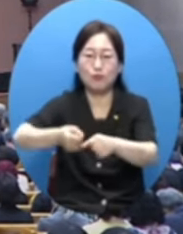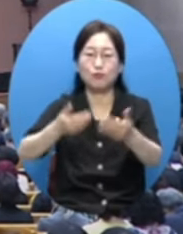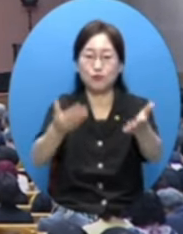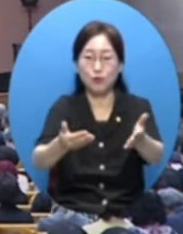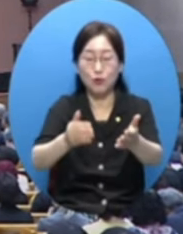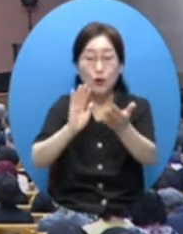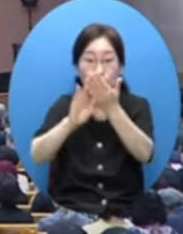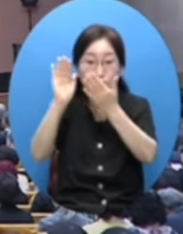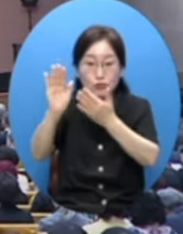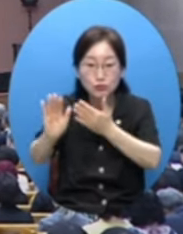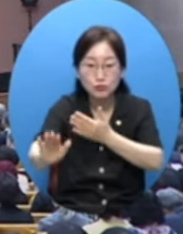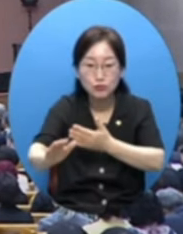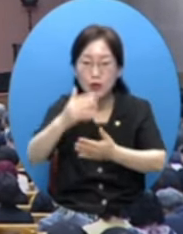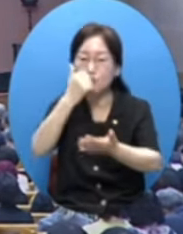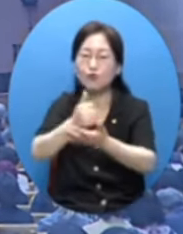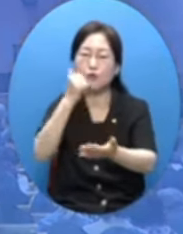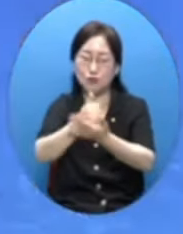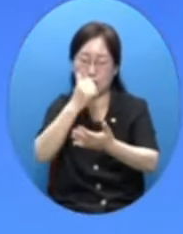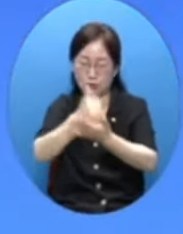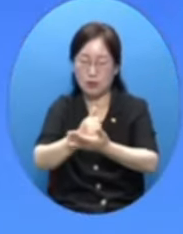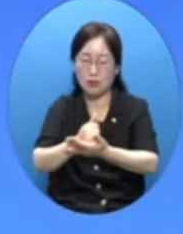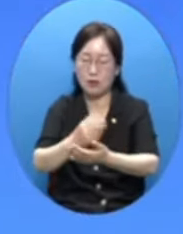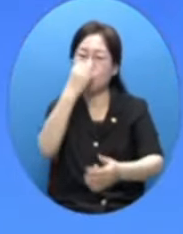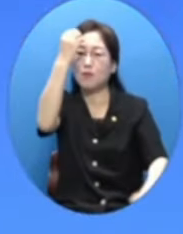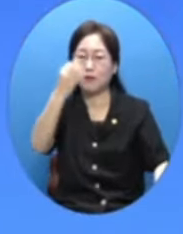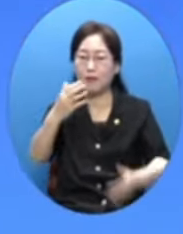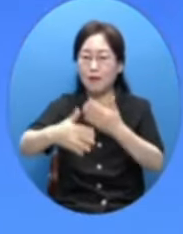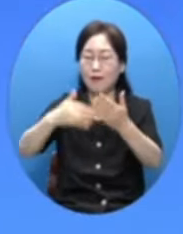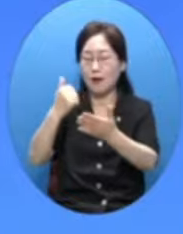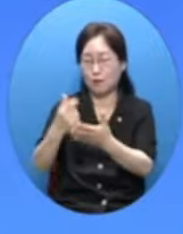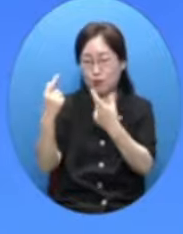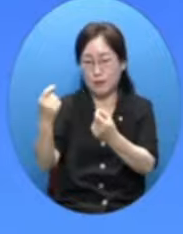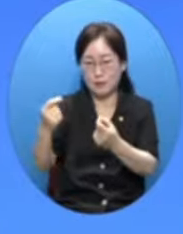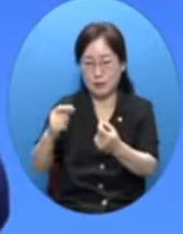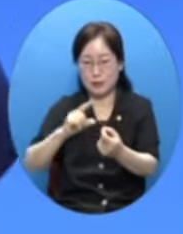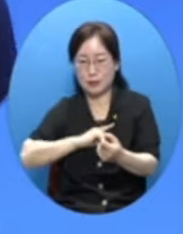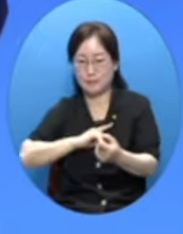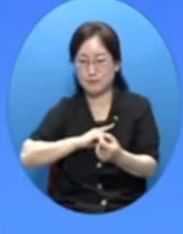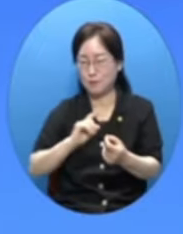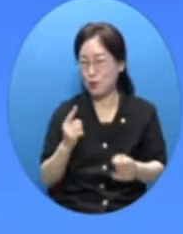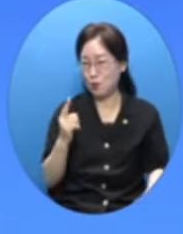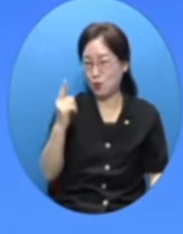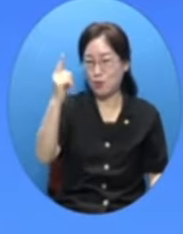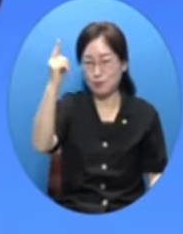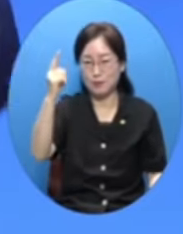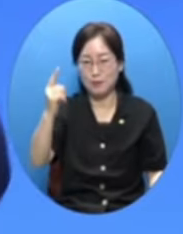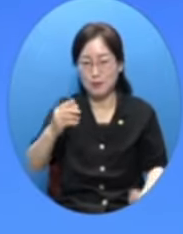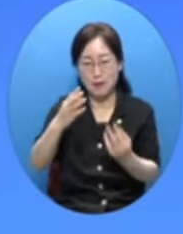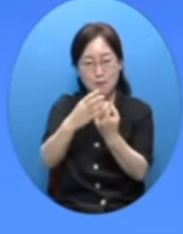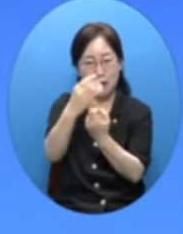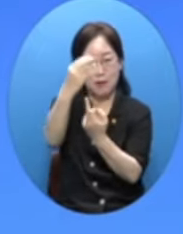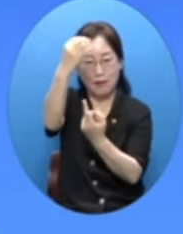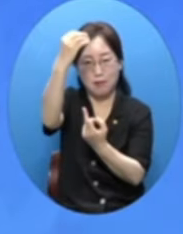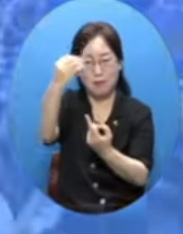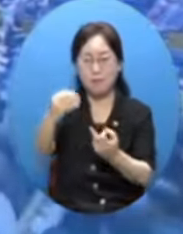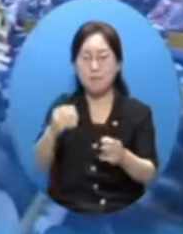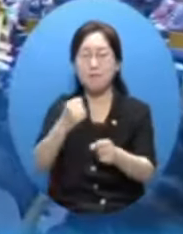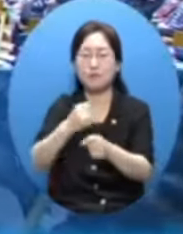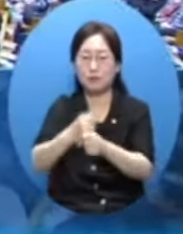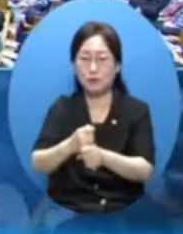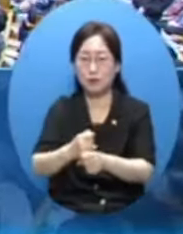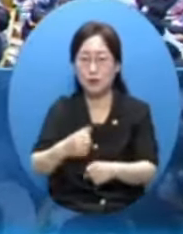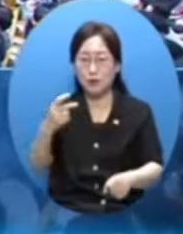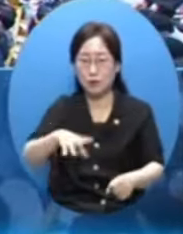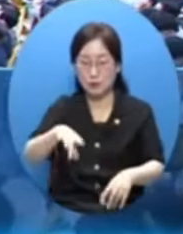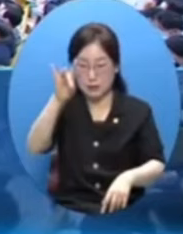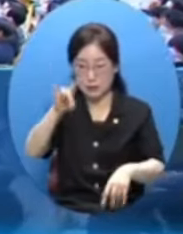11장을 보면 사람들이 교만해져서 자기들이 하나님처럼 높아지고 자기 이름을 내려고 바벨탑을 쌓습니다. 창세기 11장 4절입니다. 또